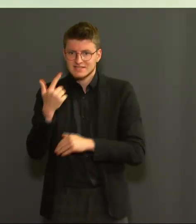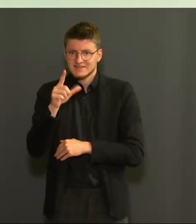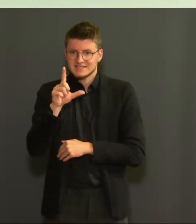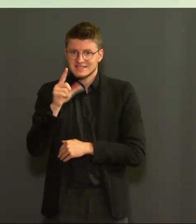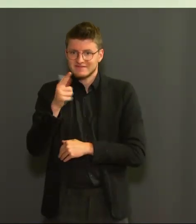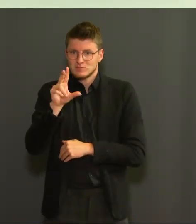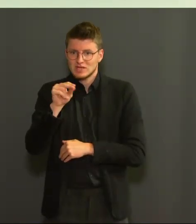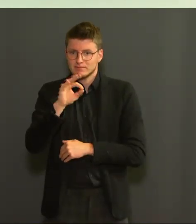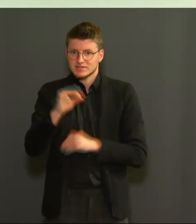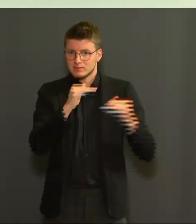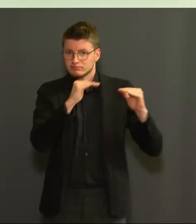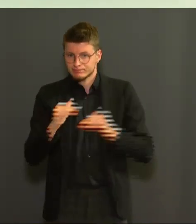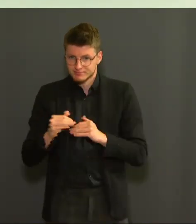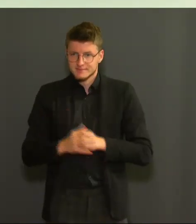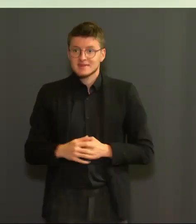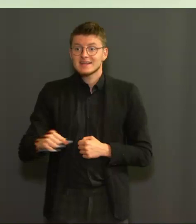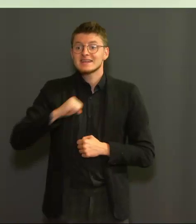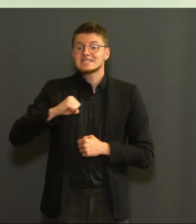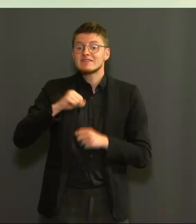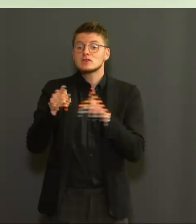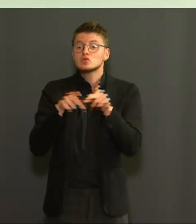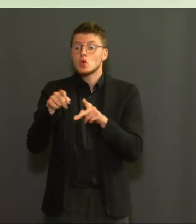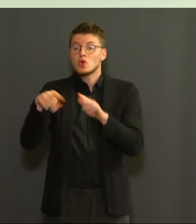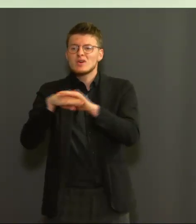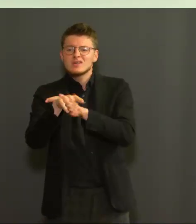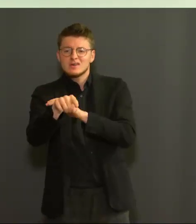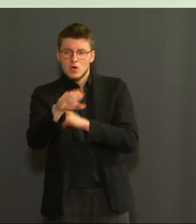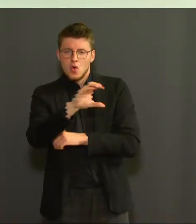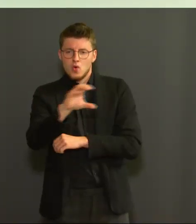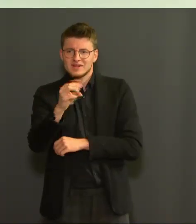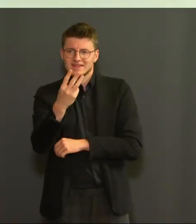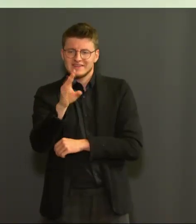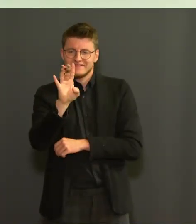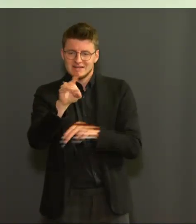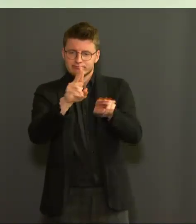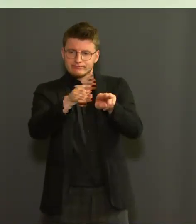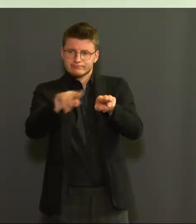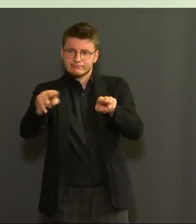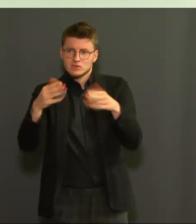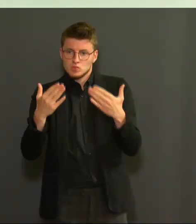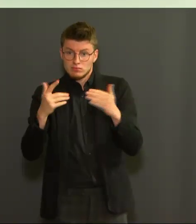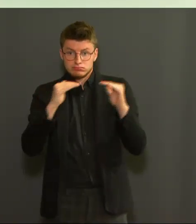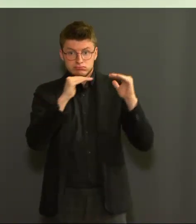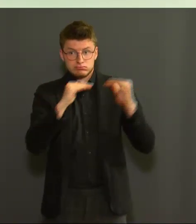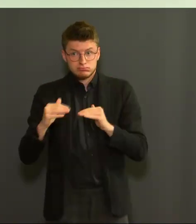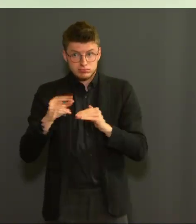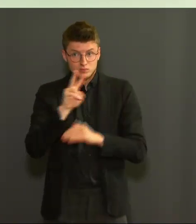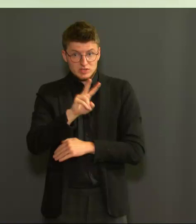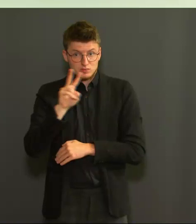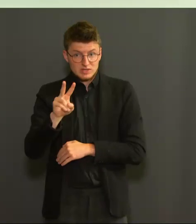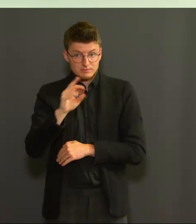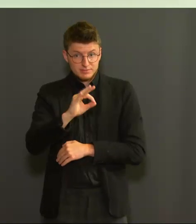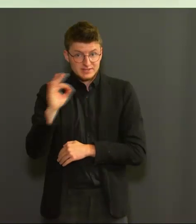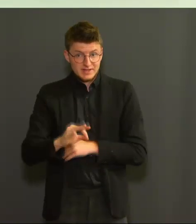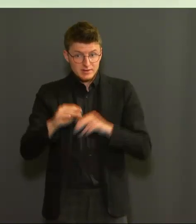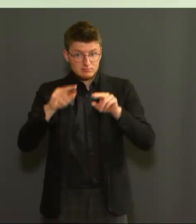er 22% minder dan de week ervoor. Als deze daling zo aanhoudt, bereiken we tegen